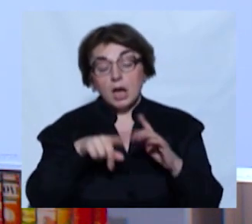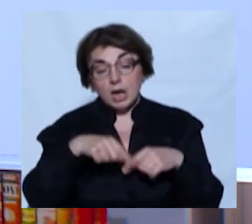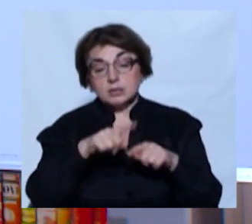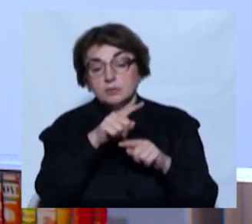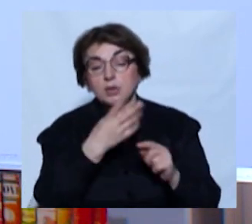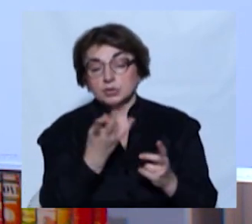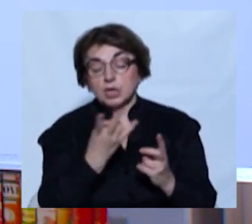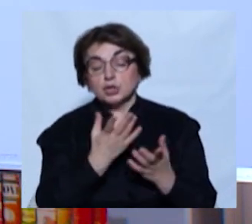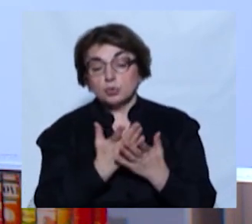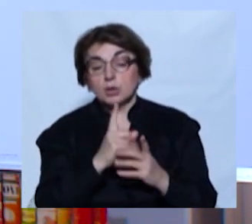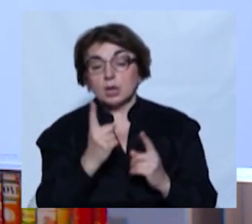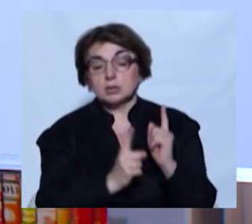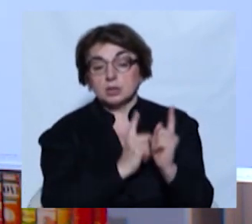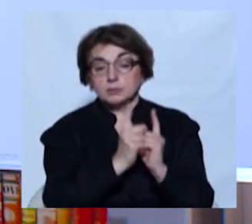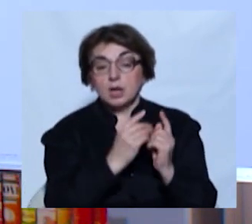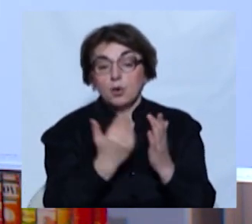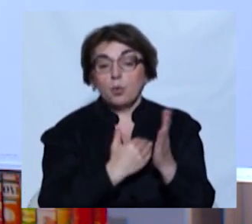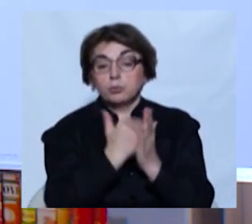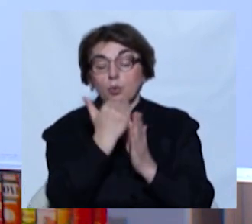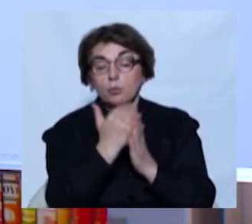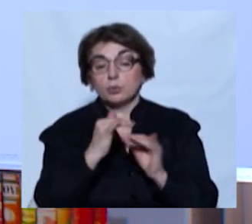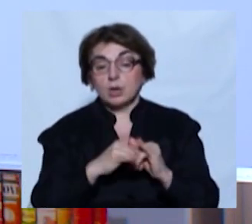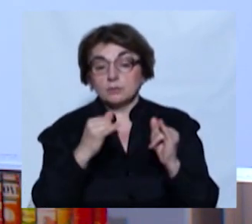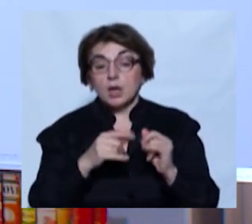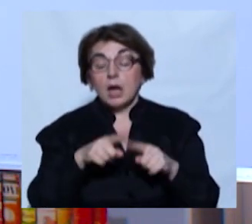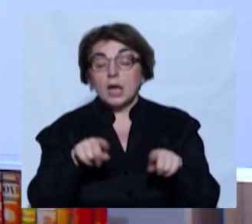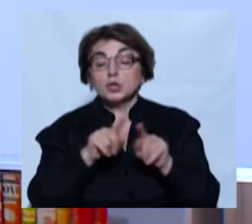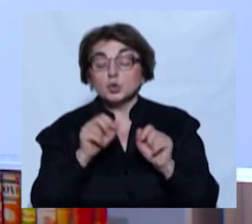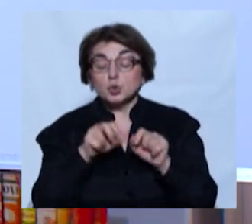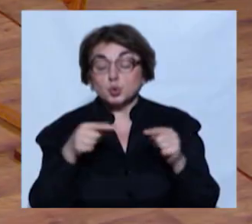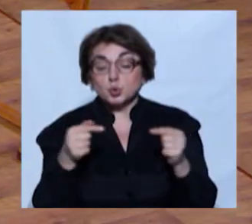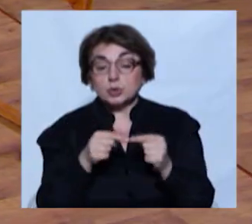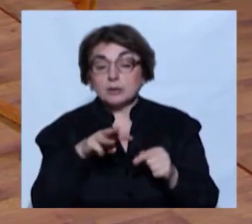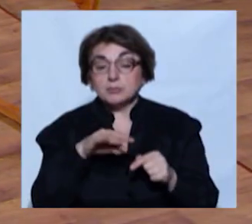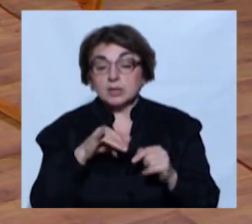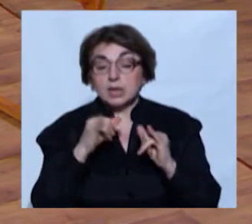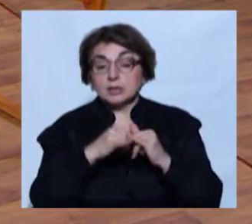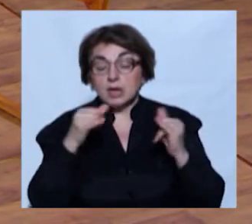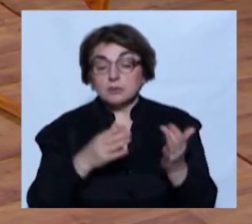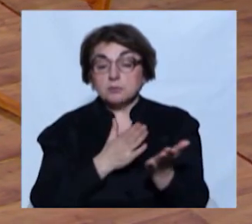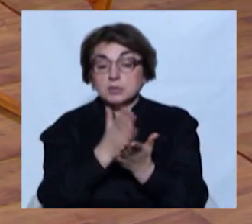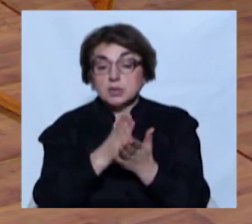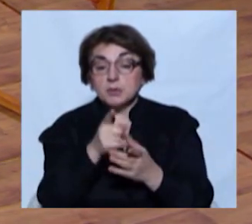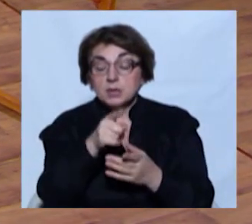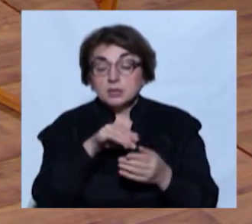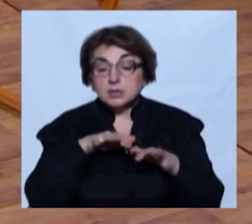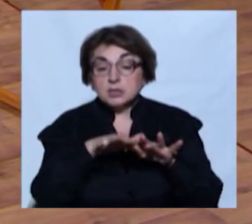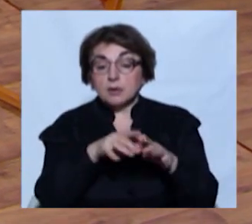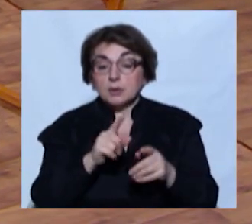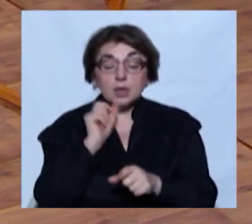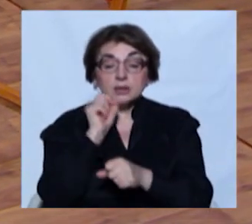გასაუმჯობესებელი მხარეებიც. მდგრადი განვითარების მიზნების ვალია, რომ სწორედ ეს საქმეები გააგრძელოს იმდაგვარად, რომ